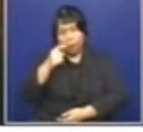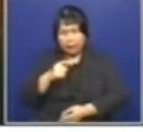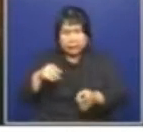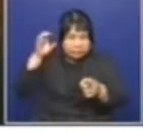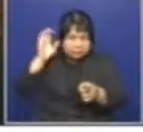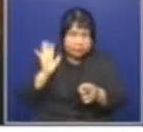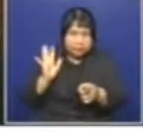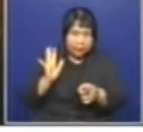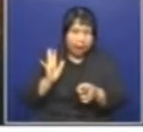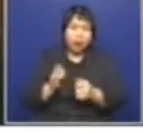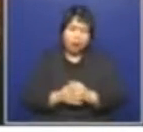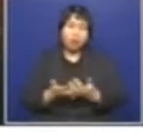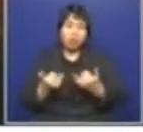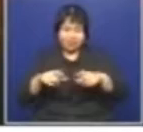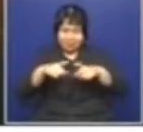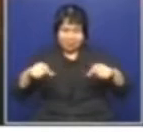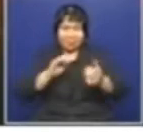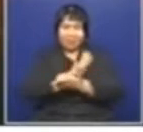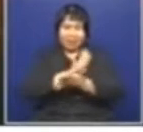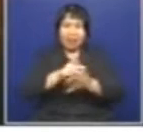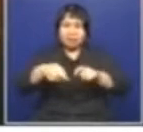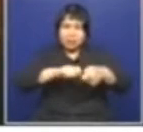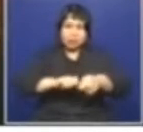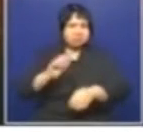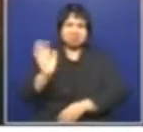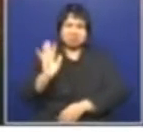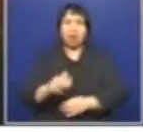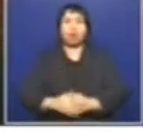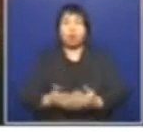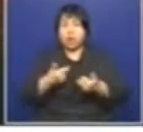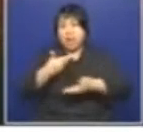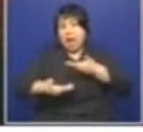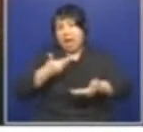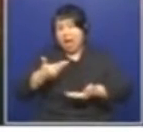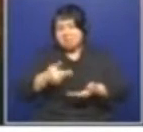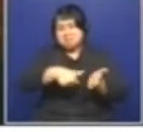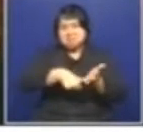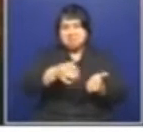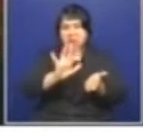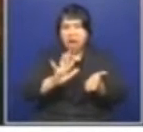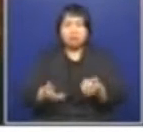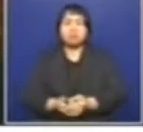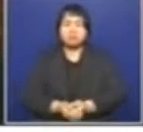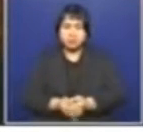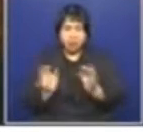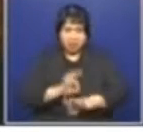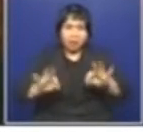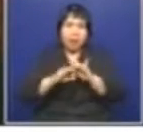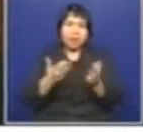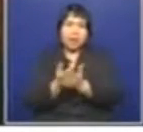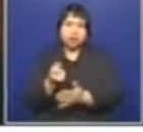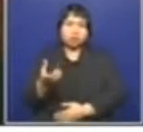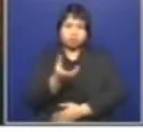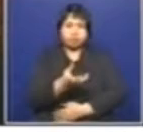เช็ควันนี้เหมือนกระดาษใบเดียวอ่ะการค้าขายวันนี้ไม่มีเครดิตไม่เชื่อใจกันแล้วครับแล้วนี่คืออะไรครับ